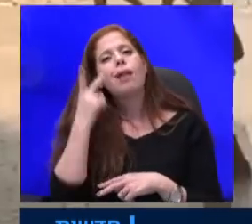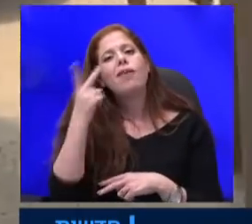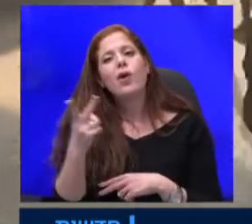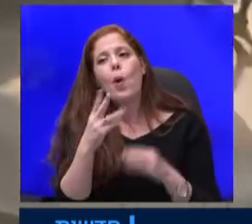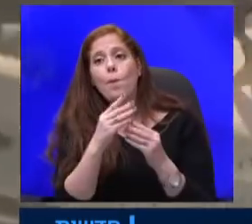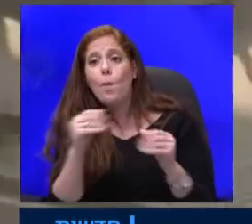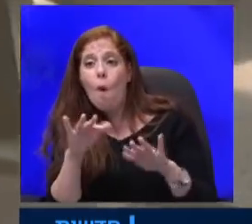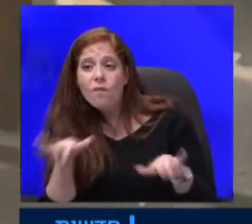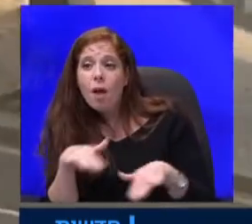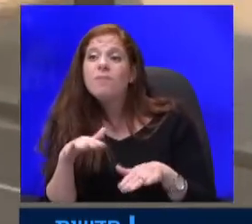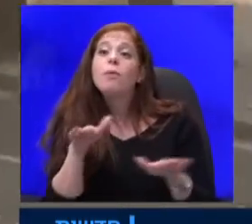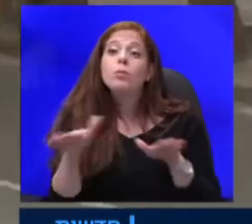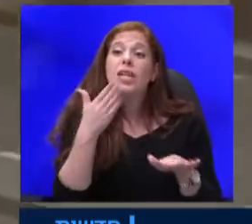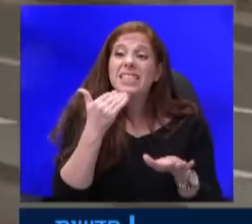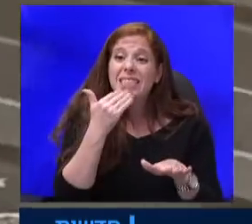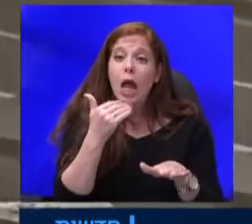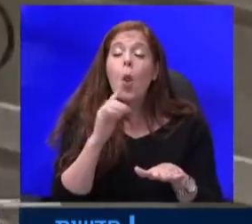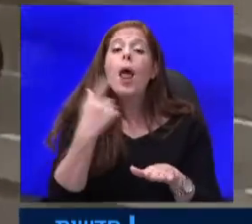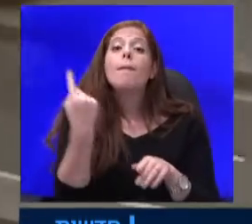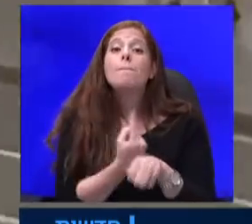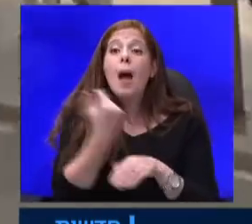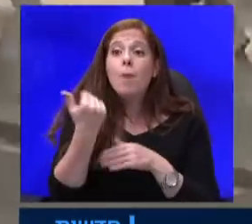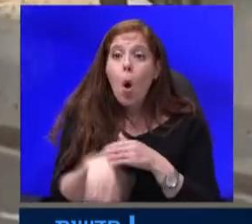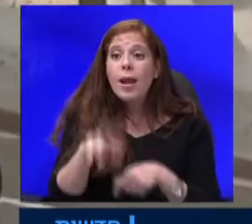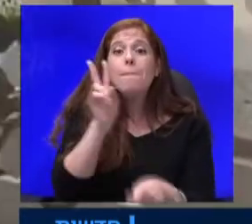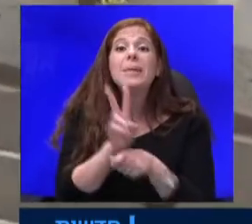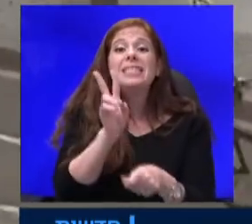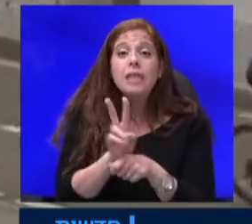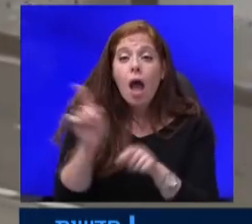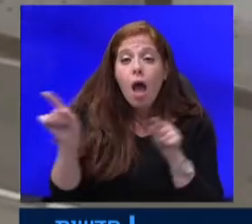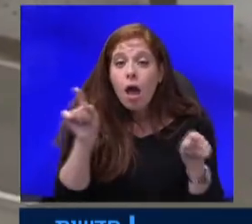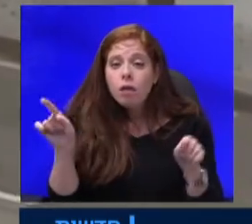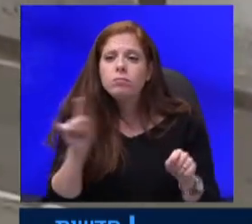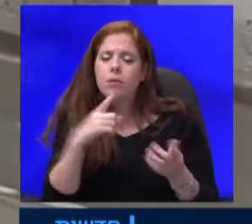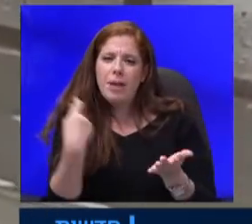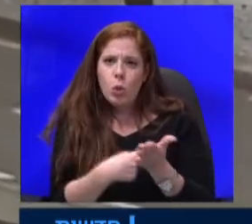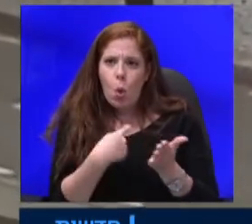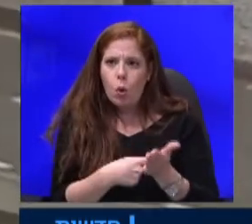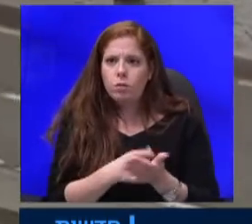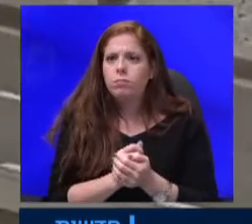האחרונה, לפחות בסבב, מזהירה את הנופשים מפני דוחות.